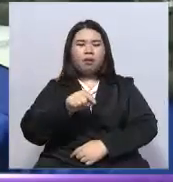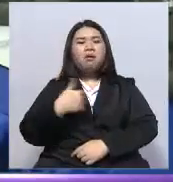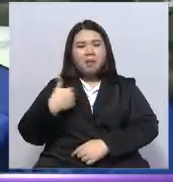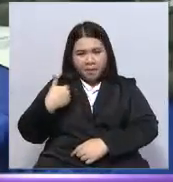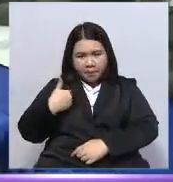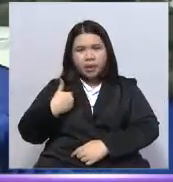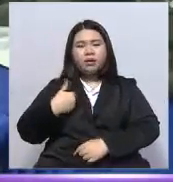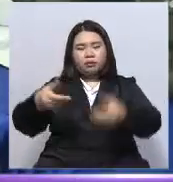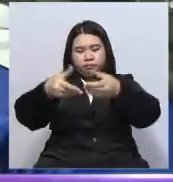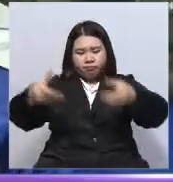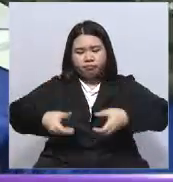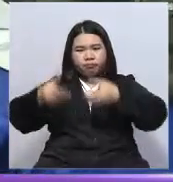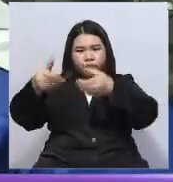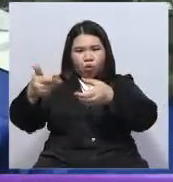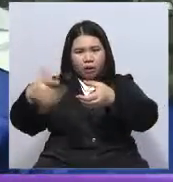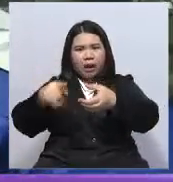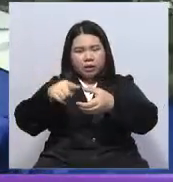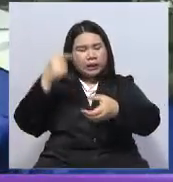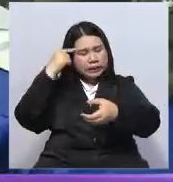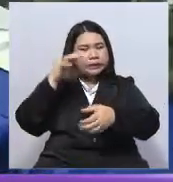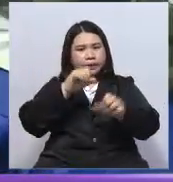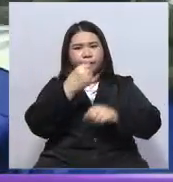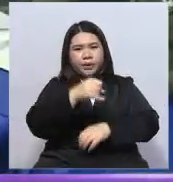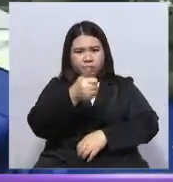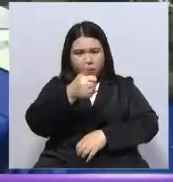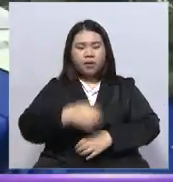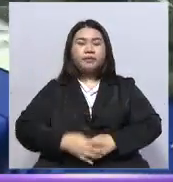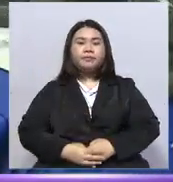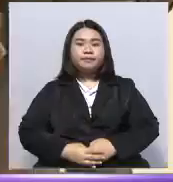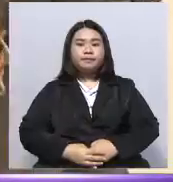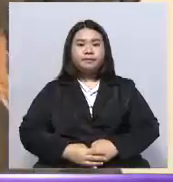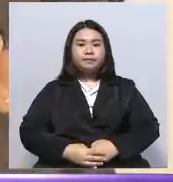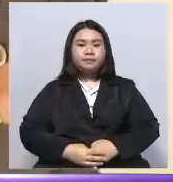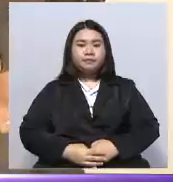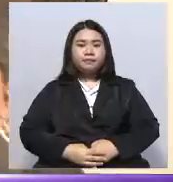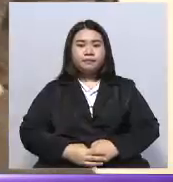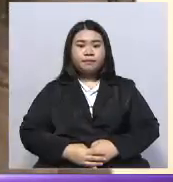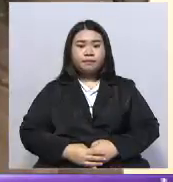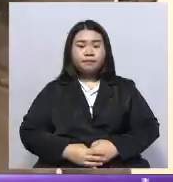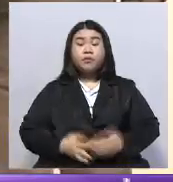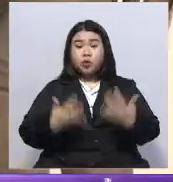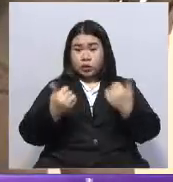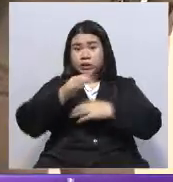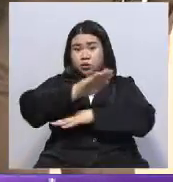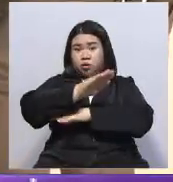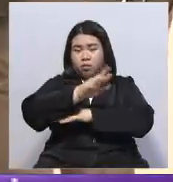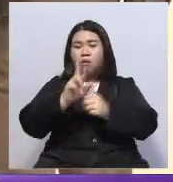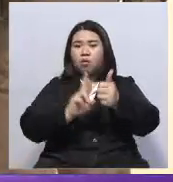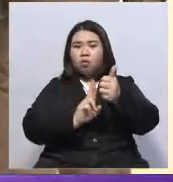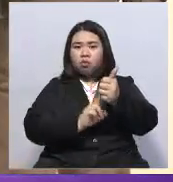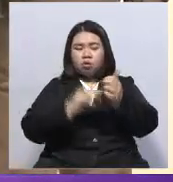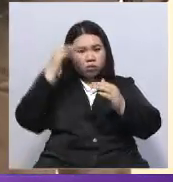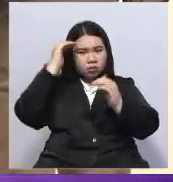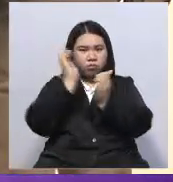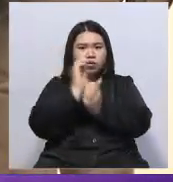มีน้ำหนักมากพอที่จะเอาผิดกับนายเปรมชัยและพวกอย่างแน่นอนซึ่งในช่วงบ่ายวันนี้นะคะรองผู้บัญชาการต